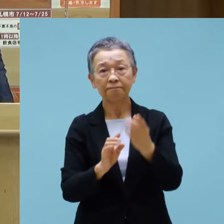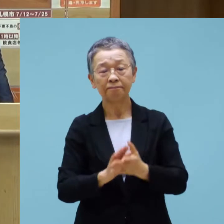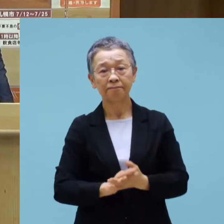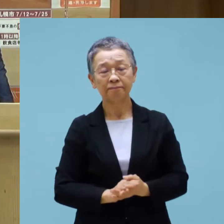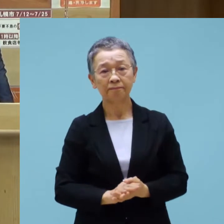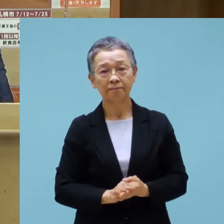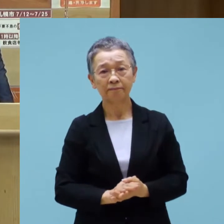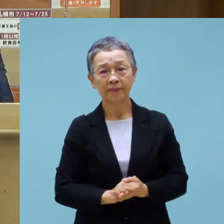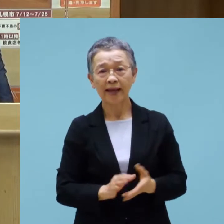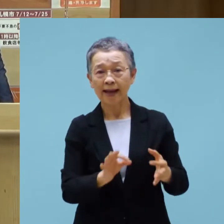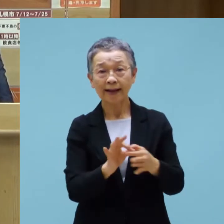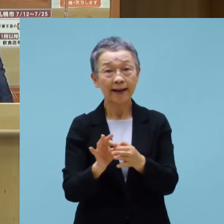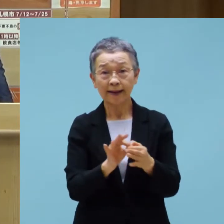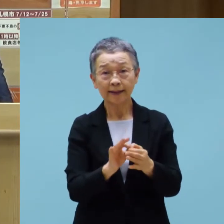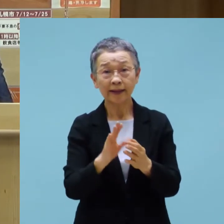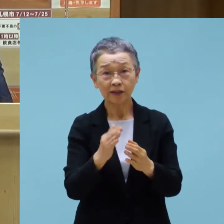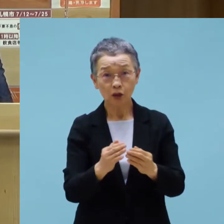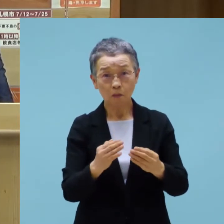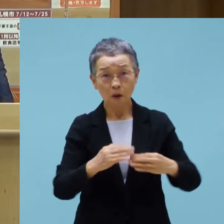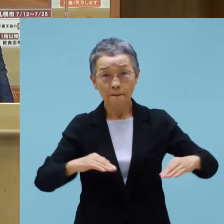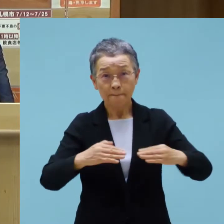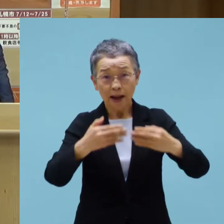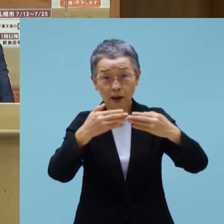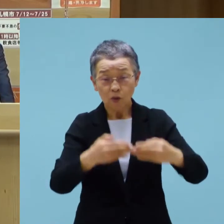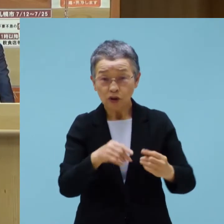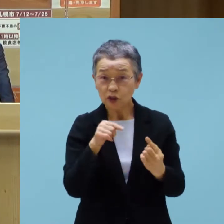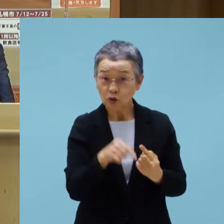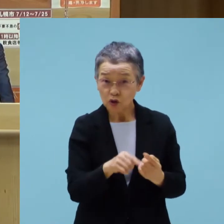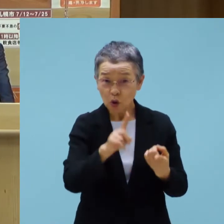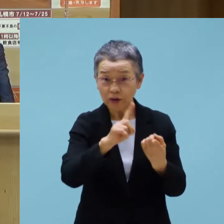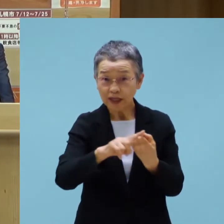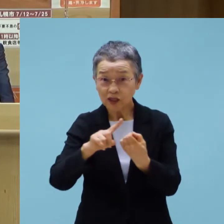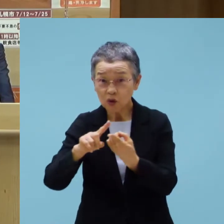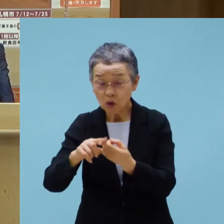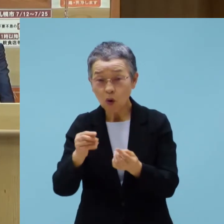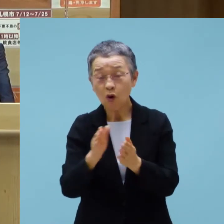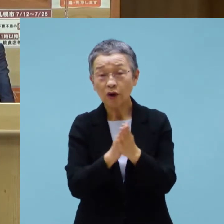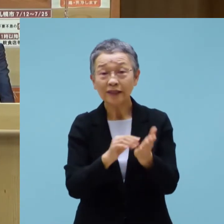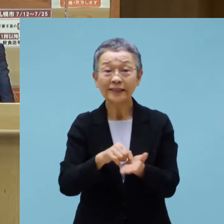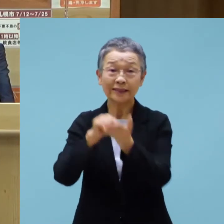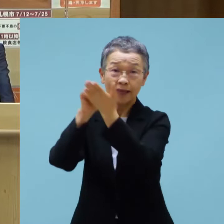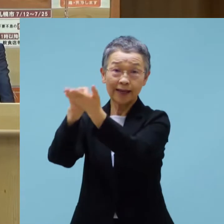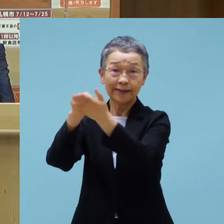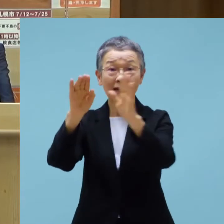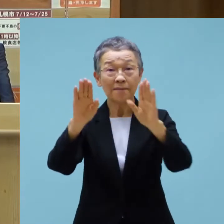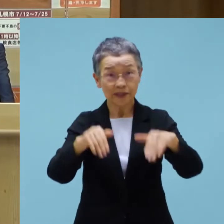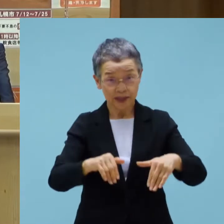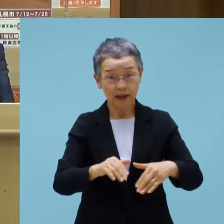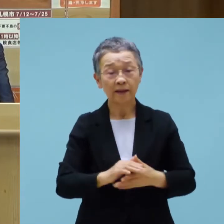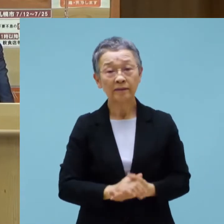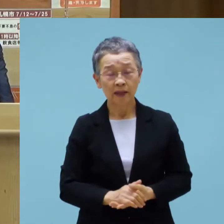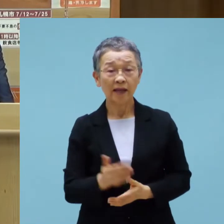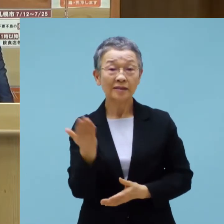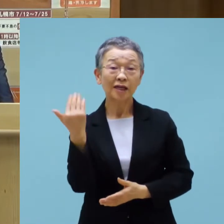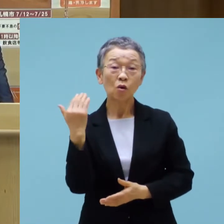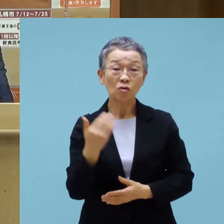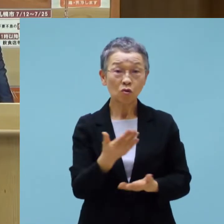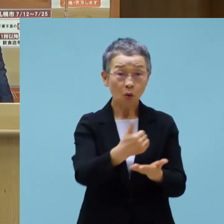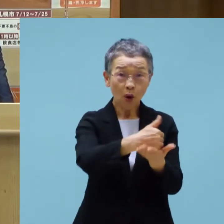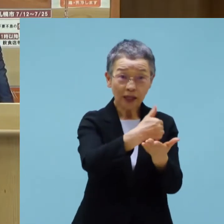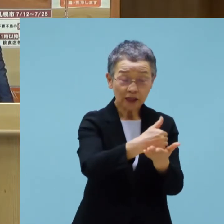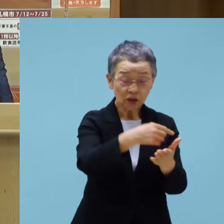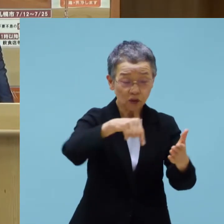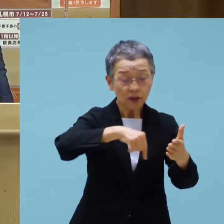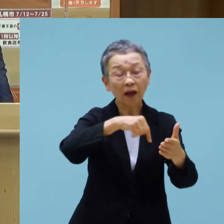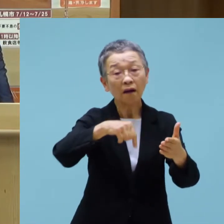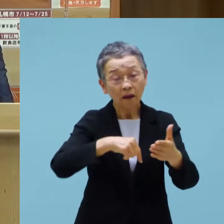関連なんですけど、そのまん延防止措置 の, その、まあ、適用を、まあ、この申請されたわけなんですけど、まあ、先ほど の, その知事の話ではですね、そ